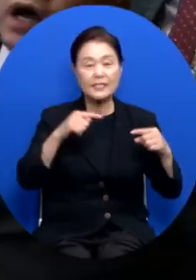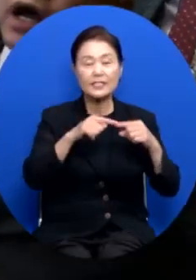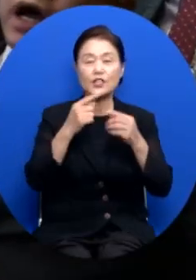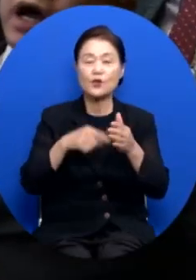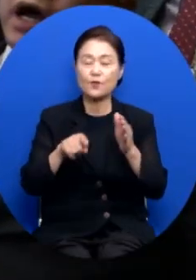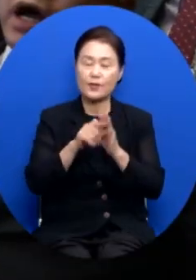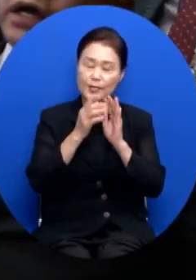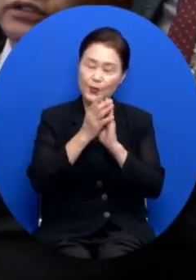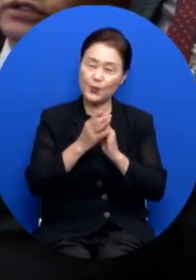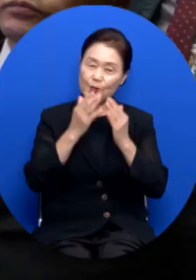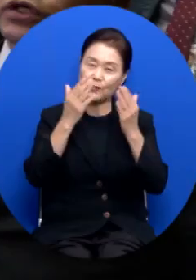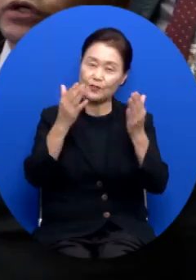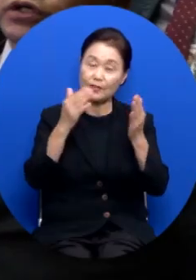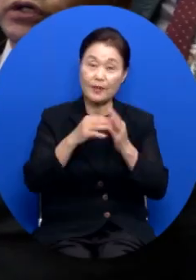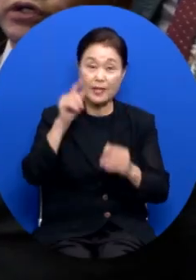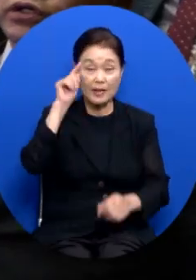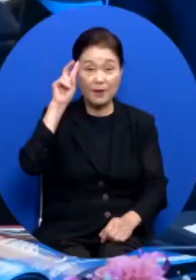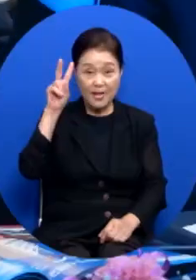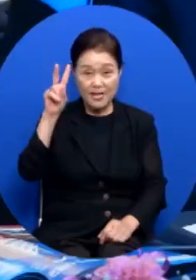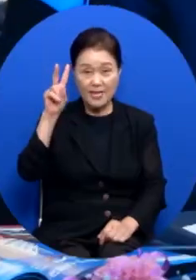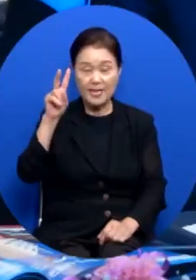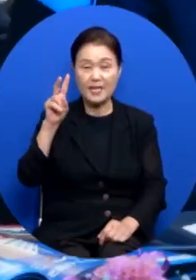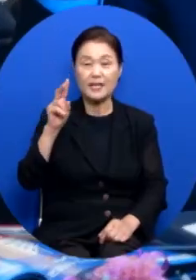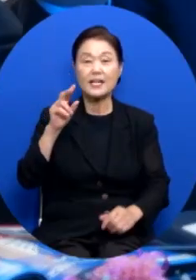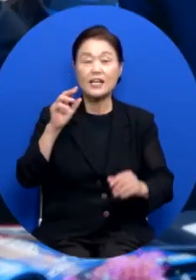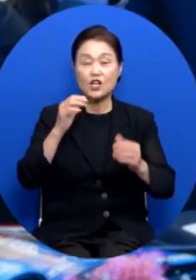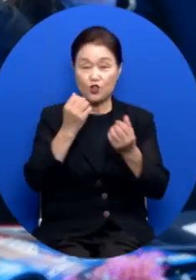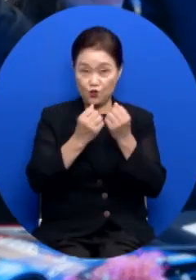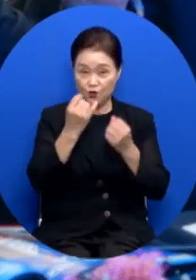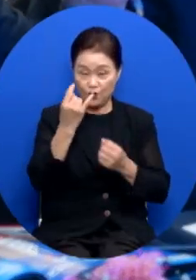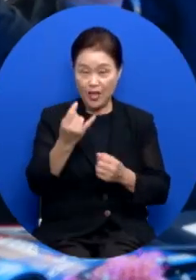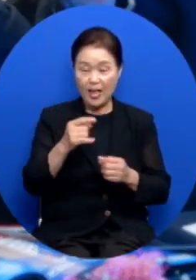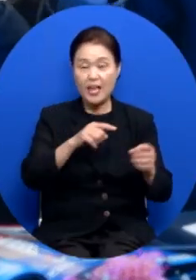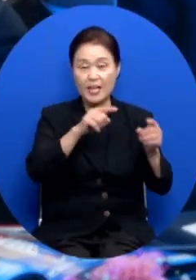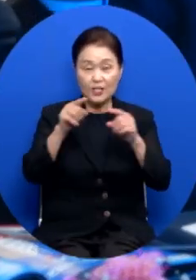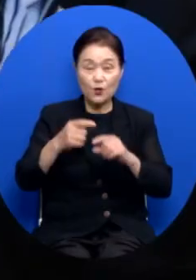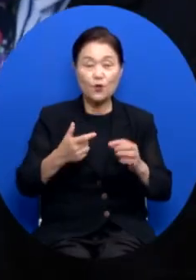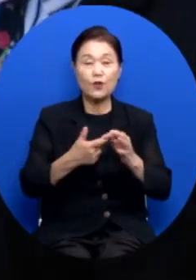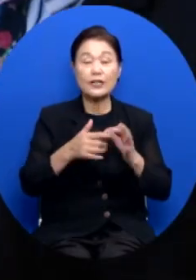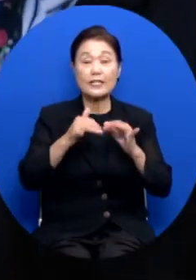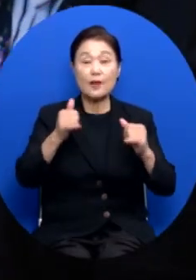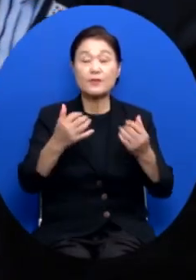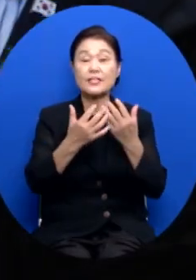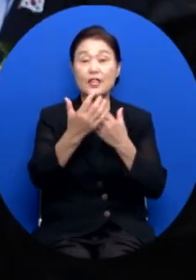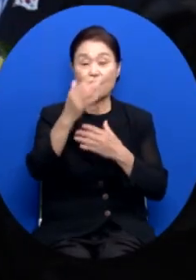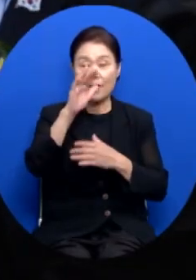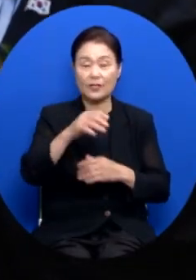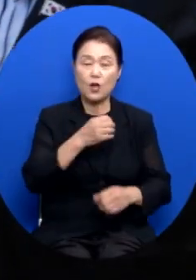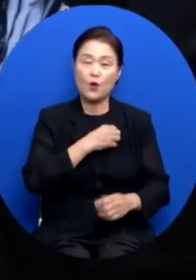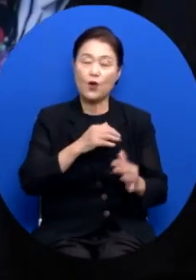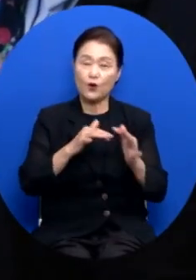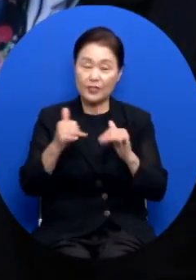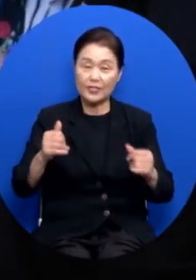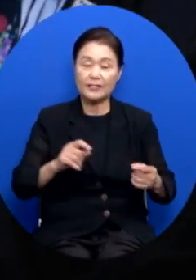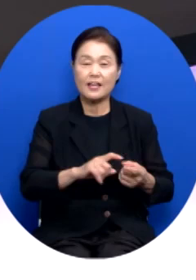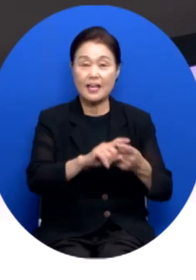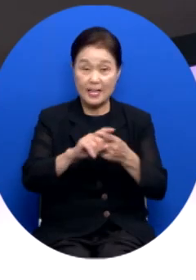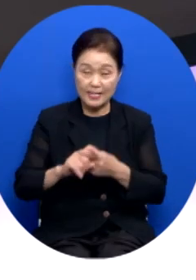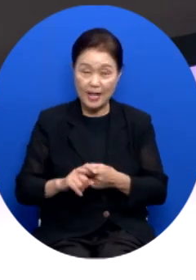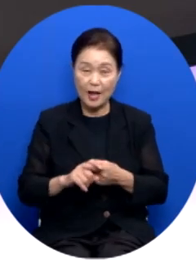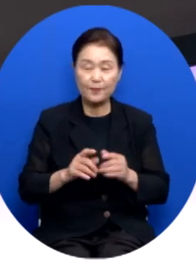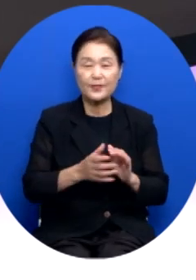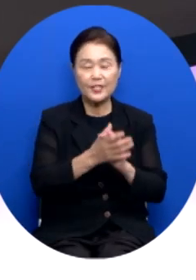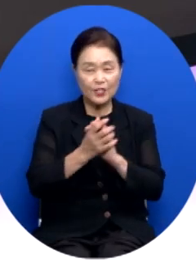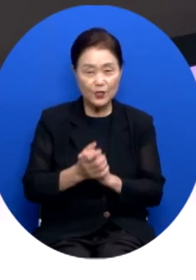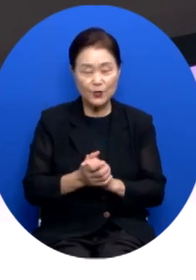가졌습니다. 1박 2일 일정으로 진행된 이번 수련회와 전국 영남인대회에는 회원들의 연합과 친교를 다지는